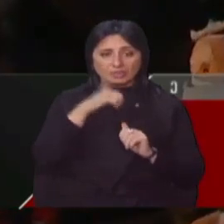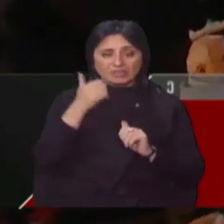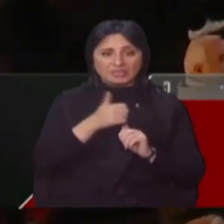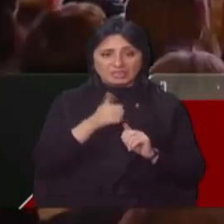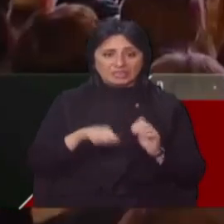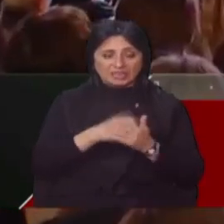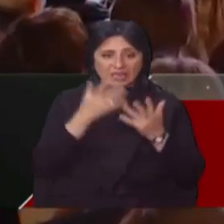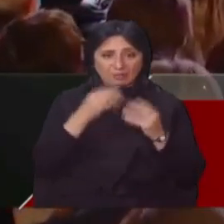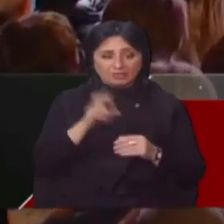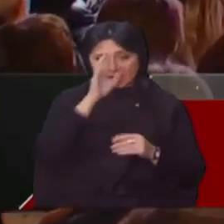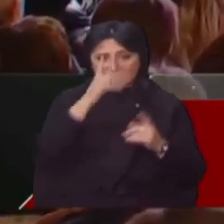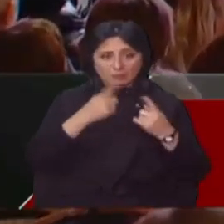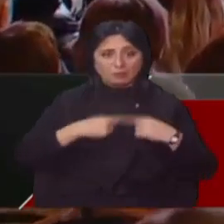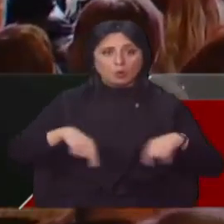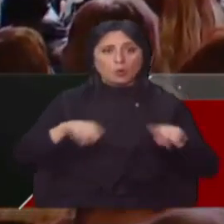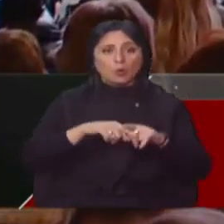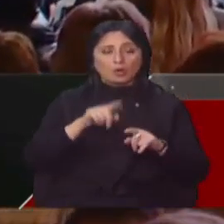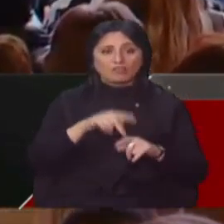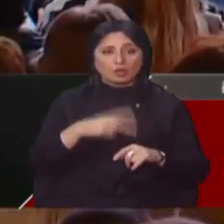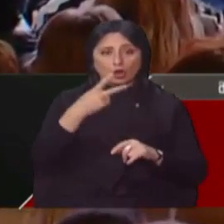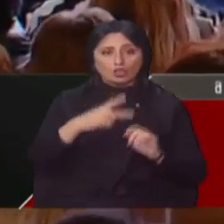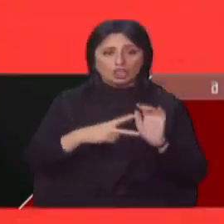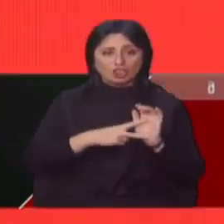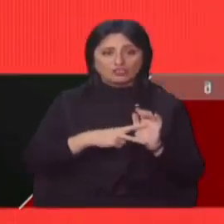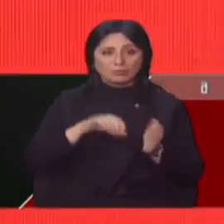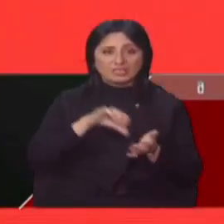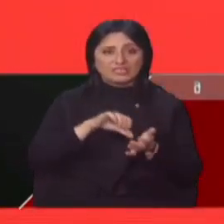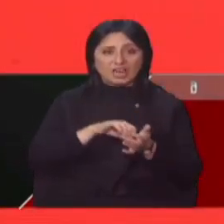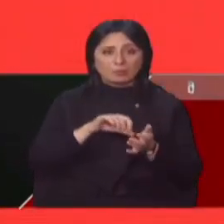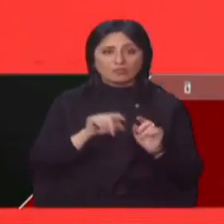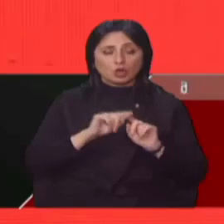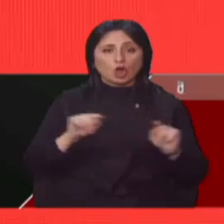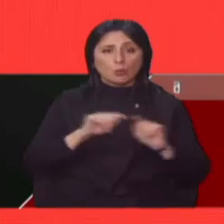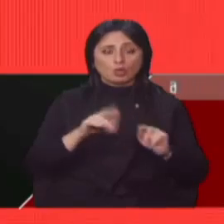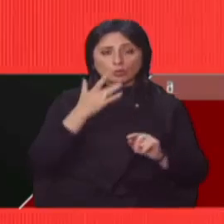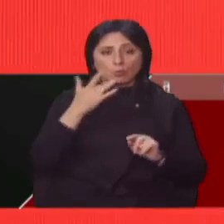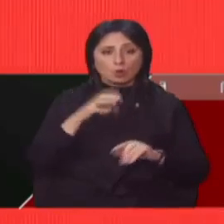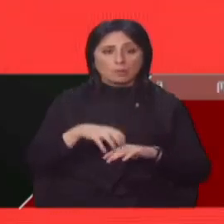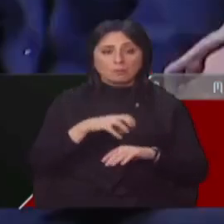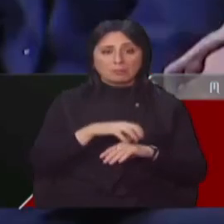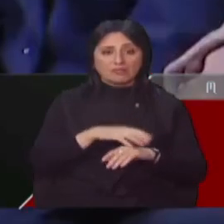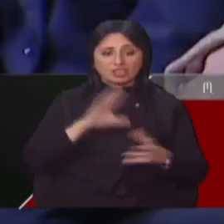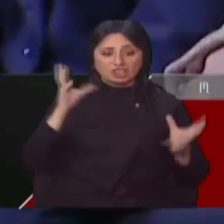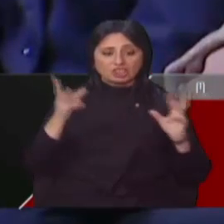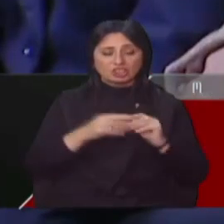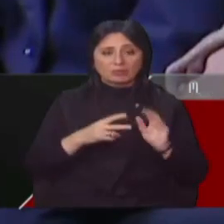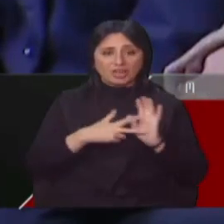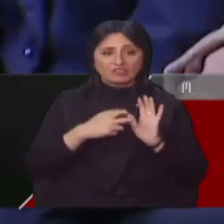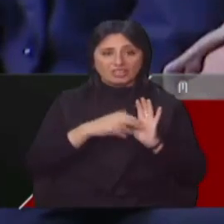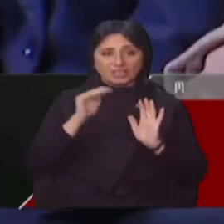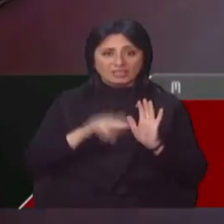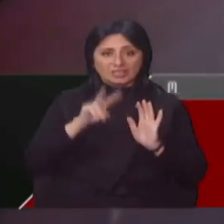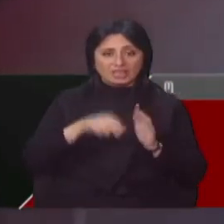წლიდან დღემდე არასამთავრობო ორგანიზაციების 27 წარმომადგენელმა ოპოზიციურ პოლიტიკურ პარტიებს ჯამში